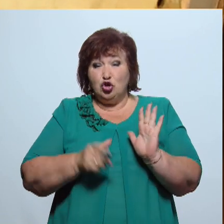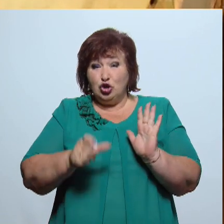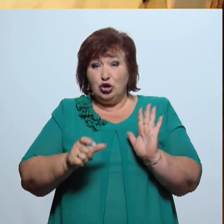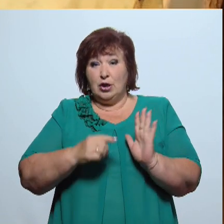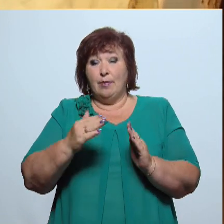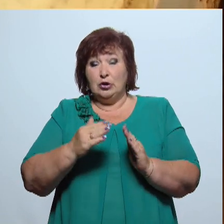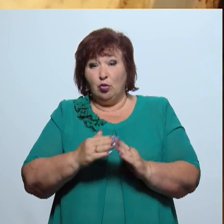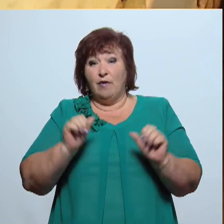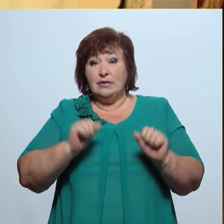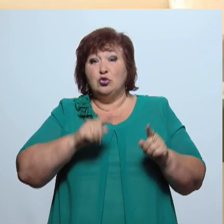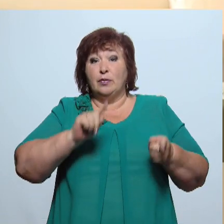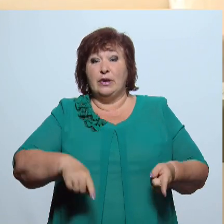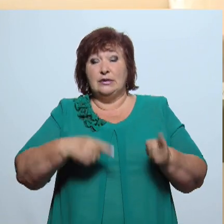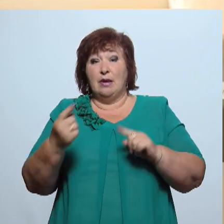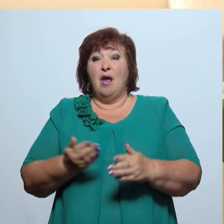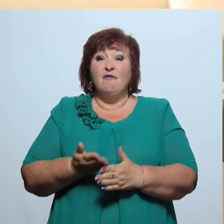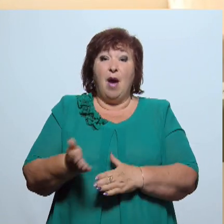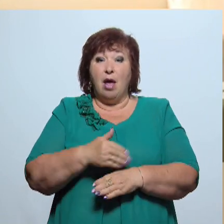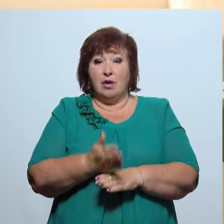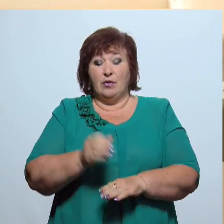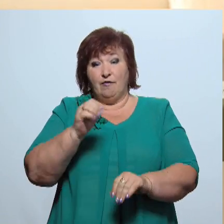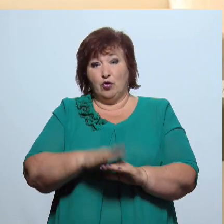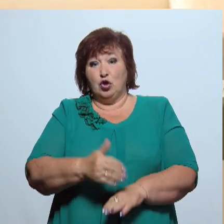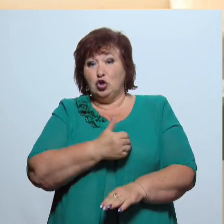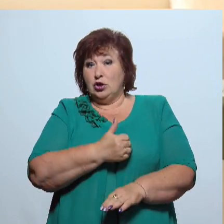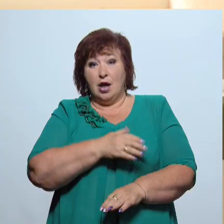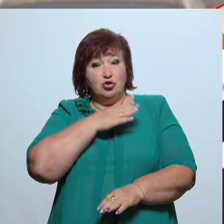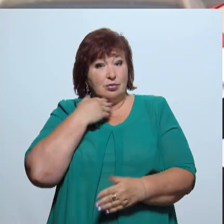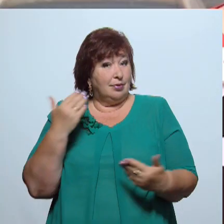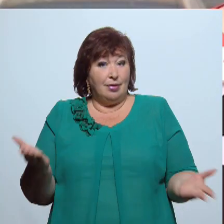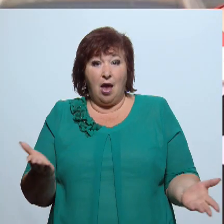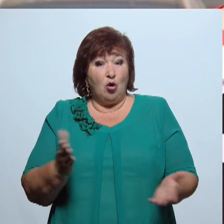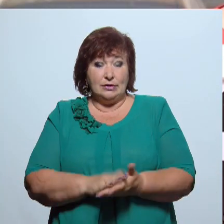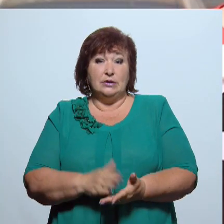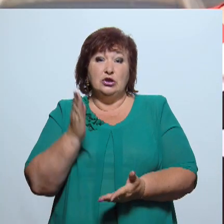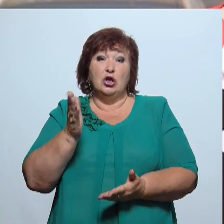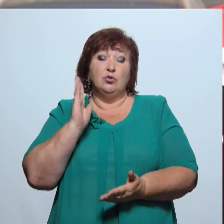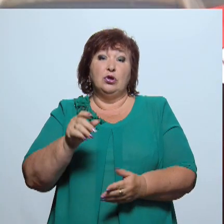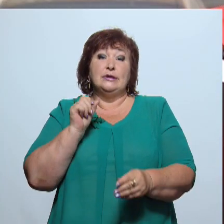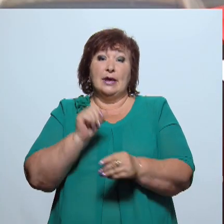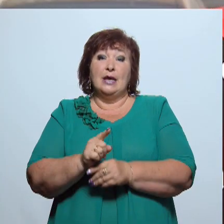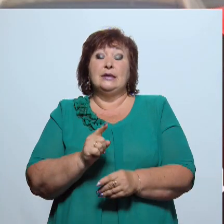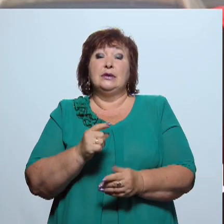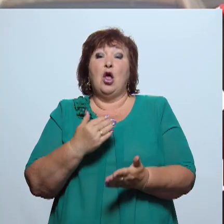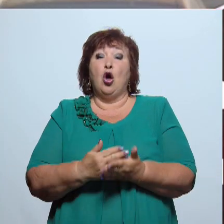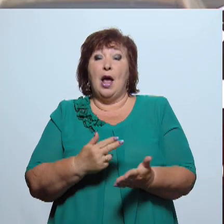предоставили возможность переселиться в маневренный фонд. Правда, желающих не оказалось. Сейчас будет заказана